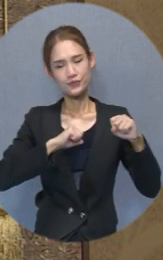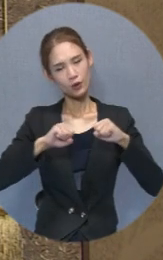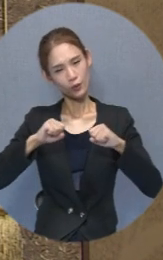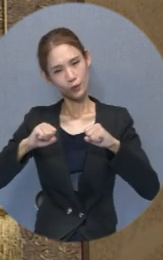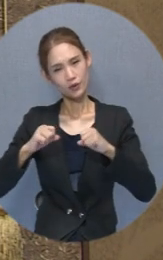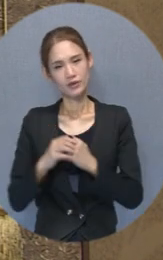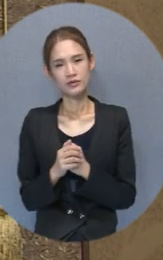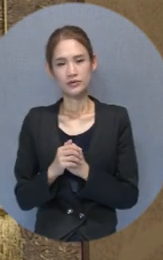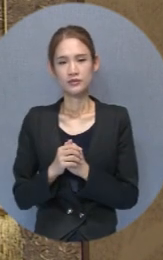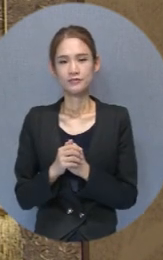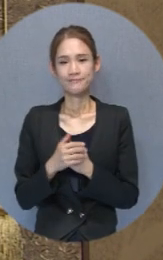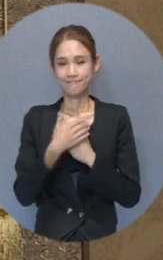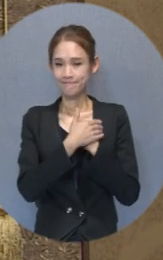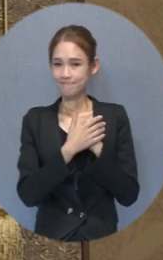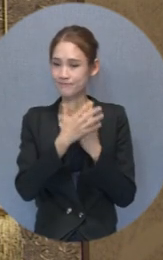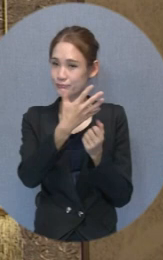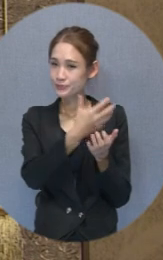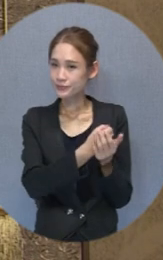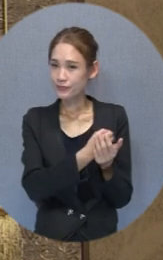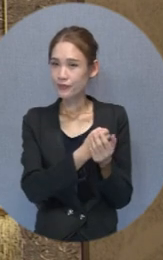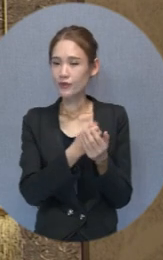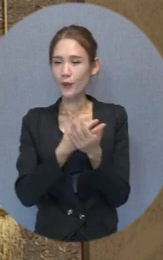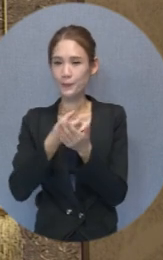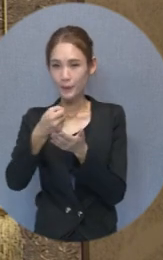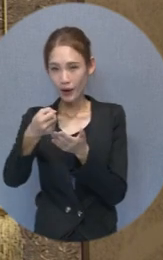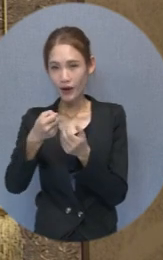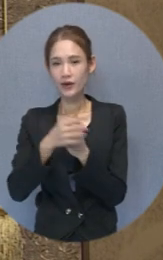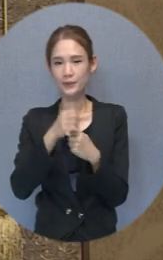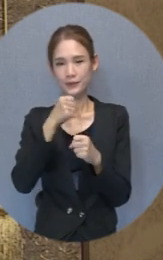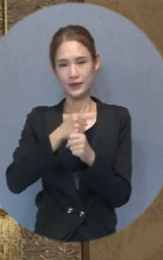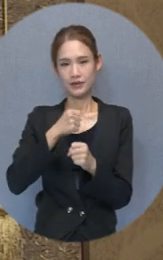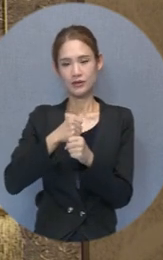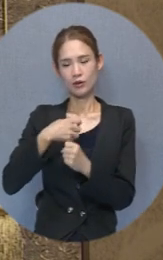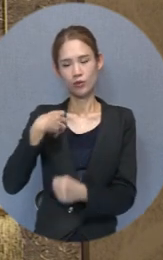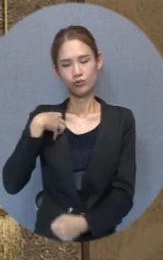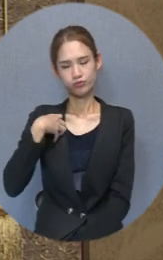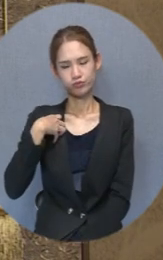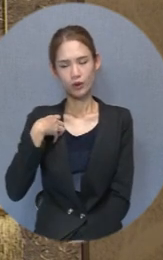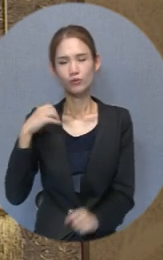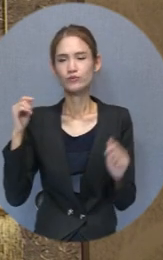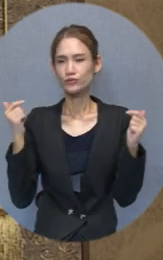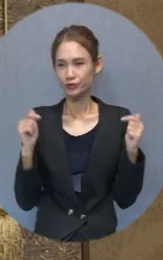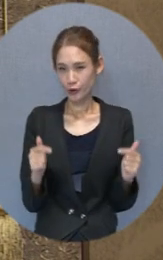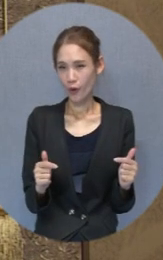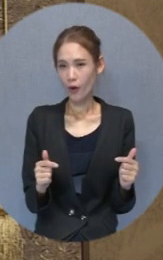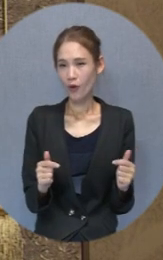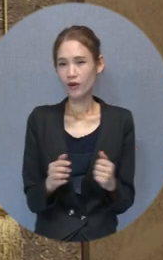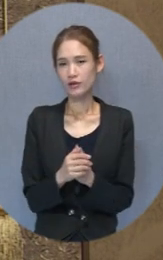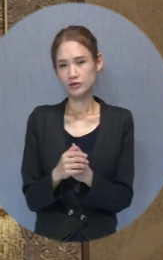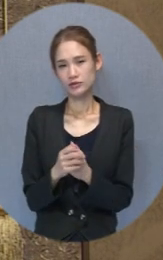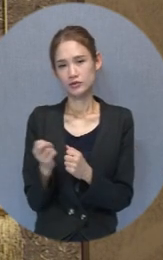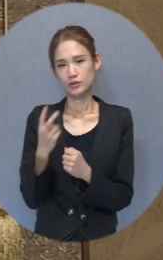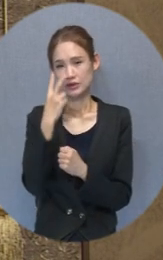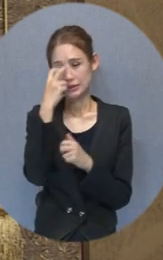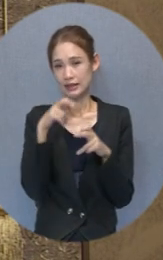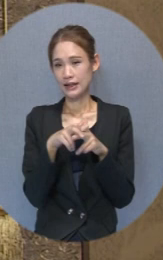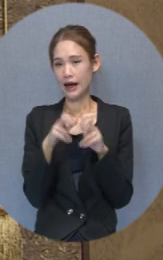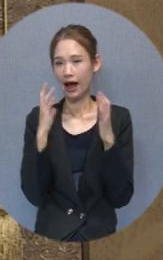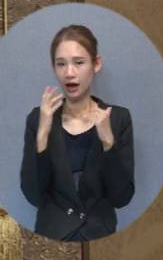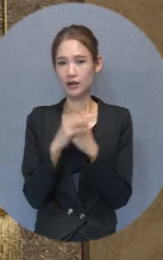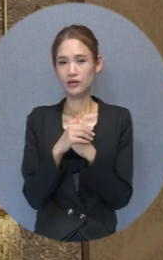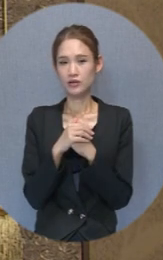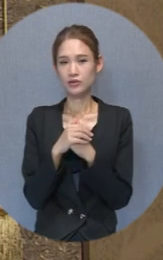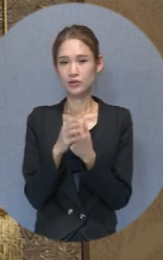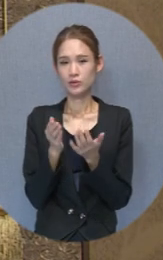뭐 수혜를 받는 쪽이나 만드는 쪽이나 부담이 없을 거고 그리고 네. 이제 시각장애 아동들에게